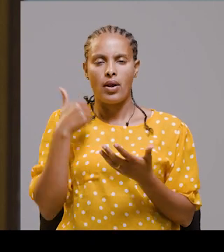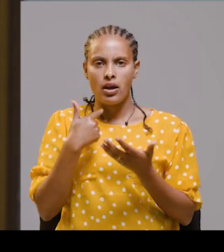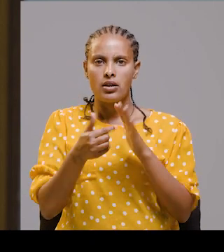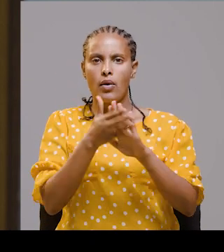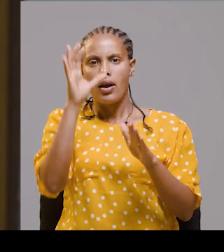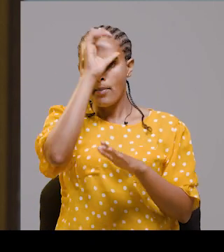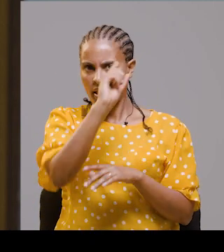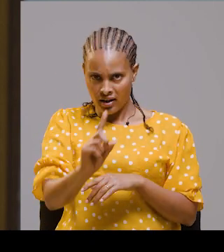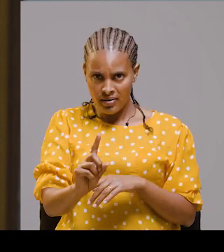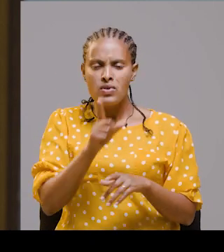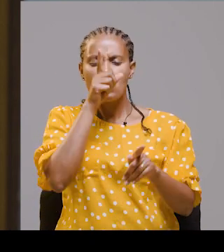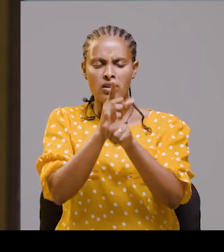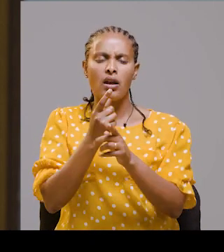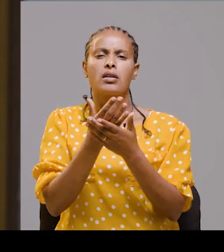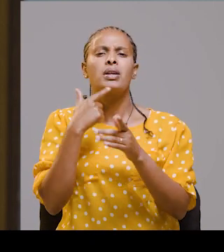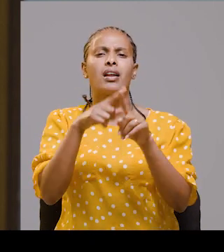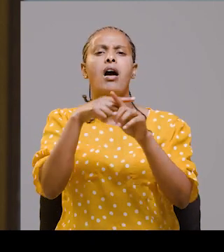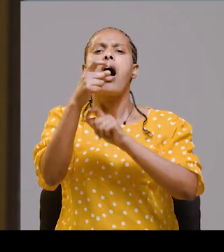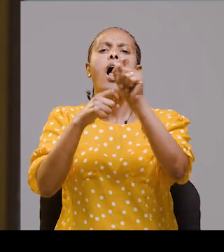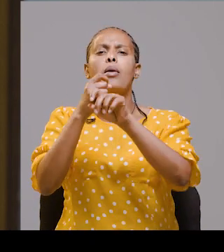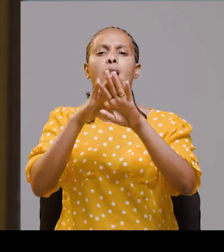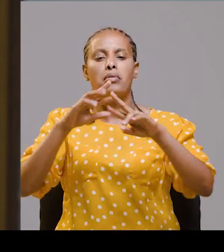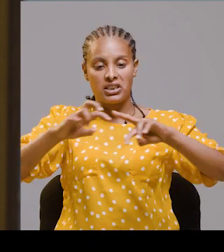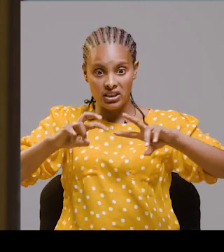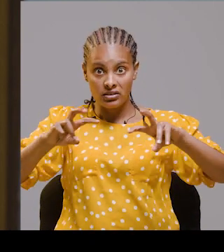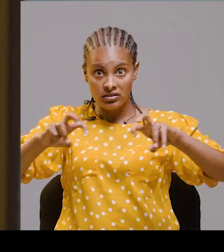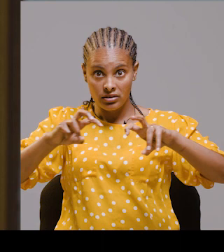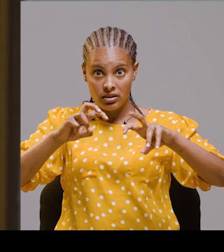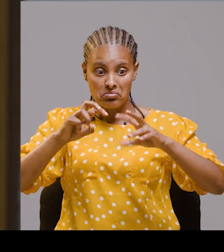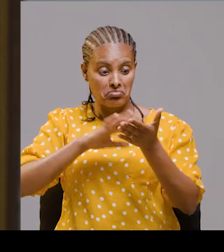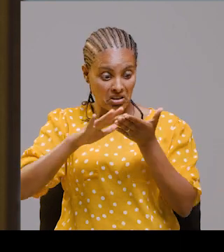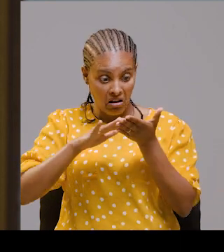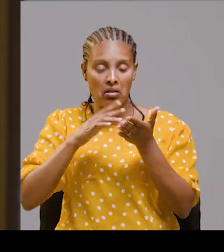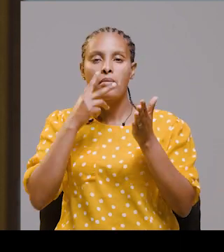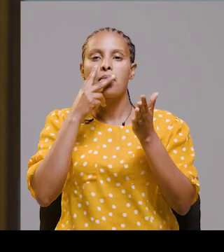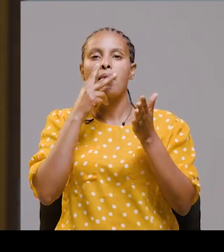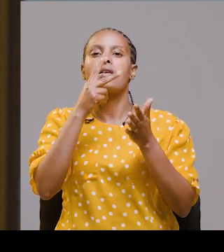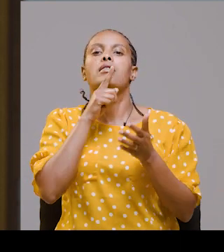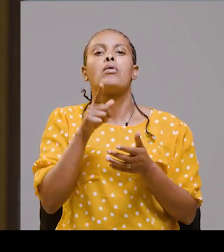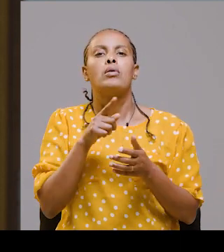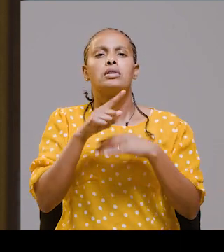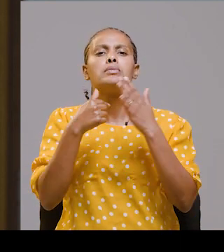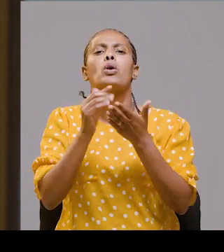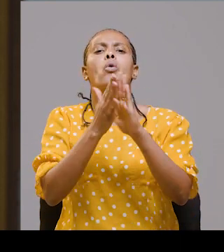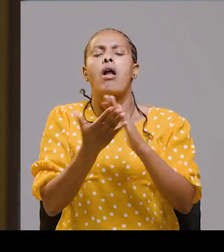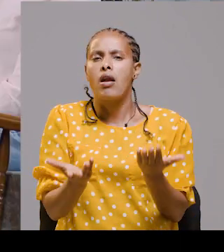ደግሞ ግምት ሳይሆን በተለያየ ዓለም ላይ በተሰሩ ጥናቶች ሁሉ የተገኘ ነገር ስለሆነ ማለት ነው ስለዚህ ምን